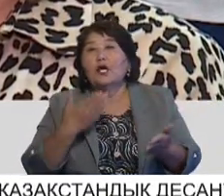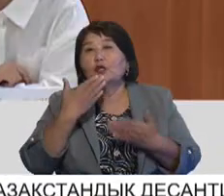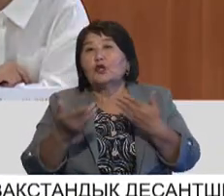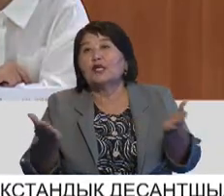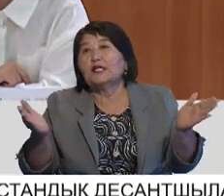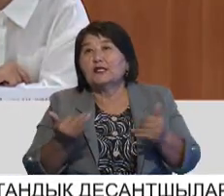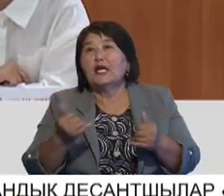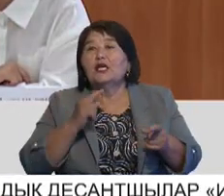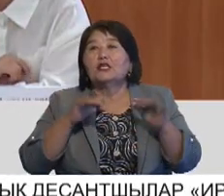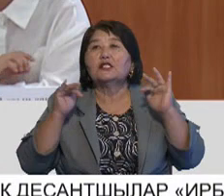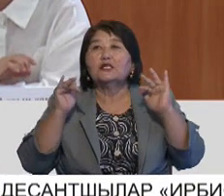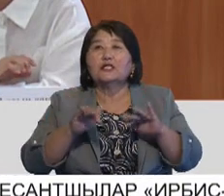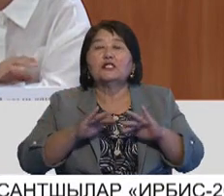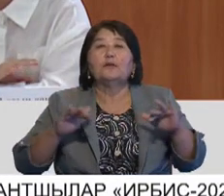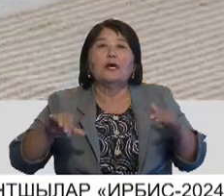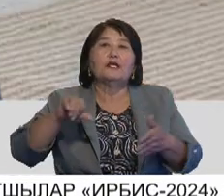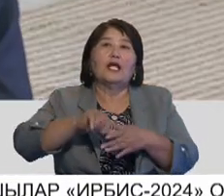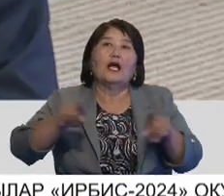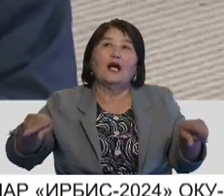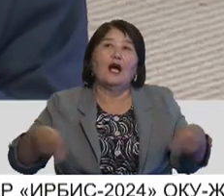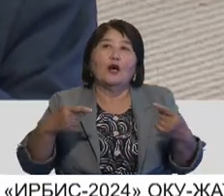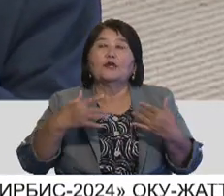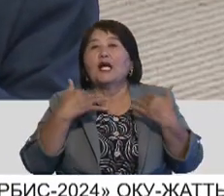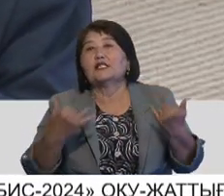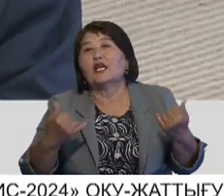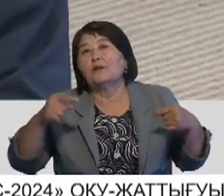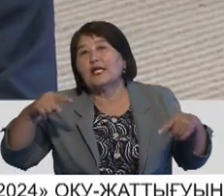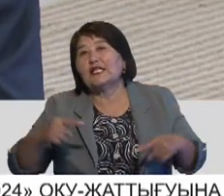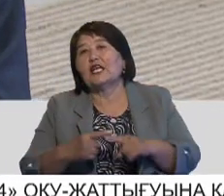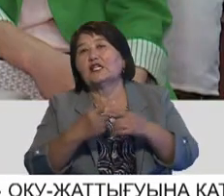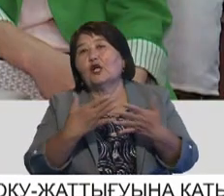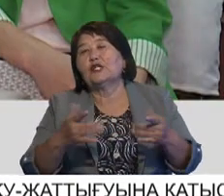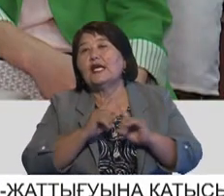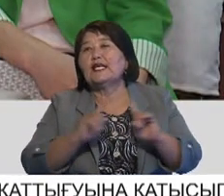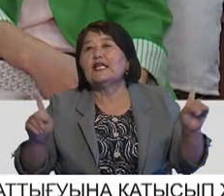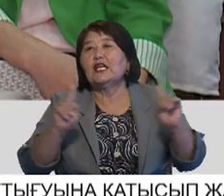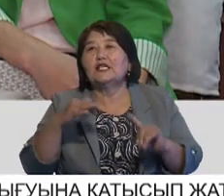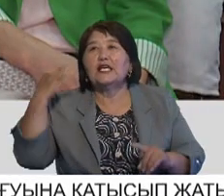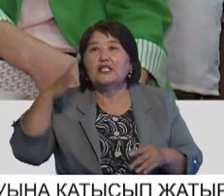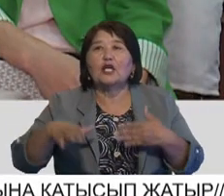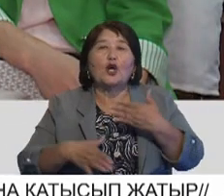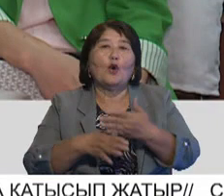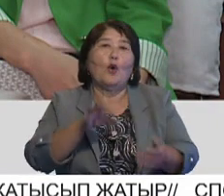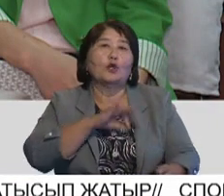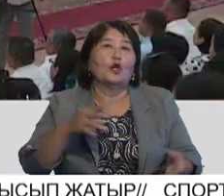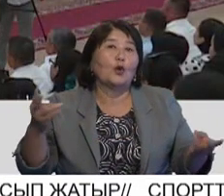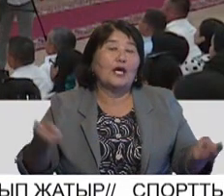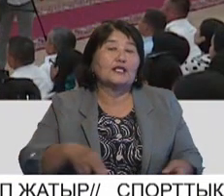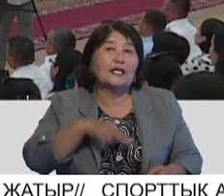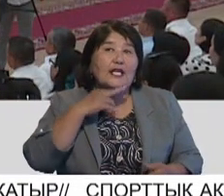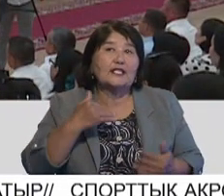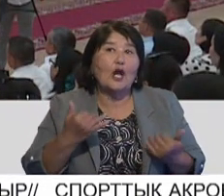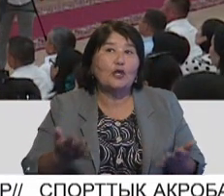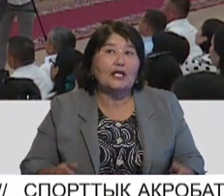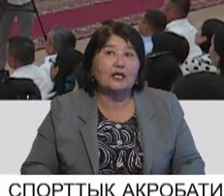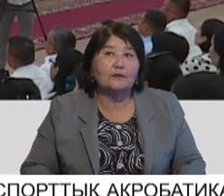азайған. Сондықтан жиында балалар контентін қалыптастырудағы заманауи технологиялар мен креативті идеяларды қолдану қажеттілігіне назар аударылды.